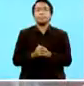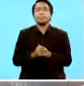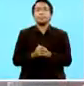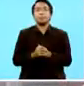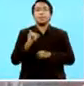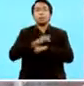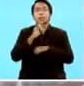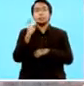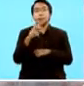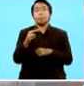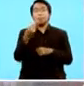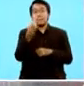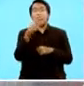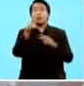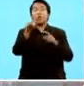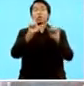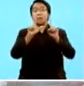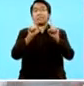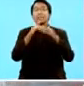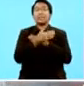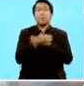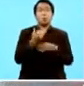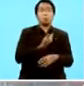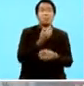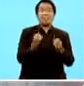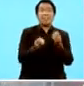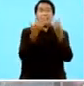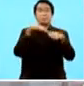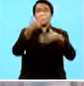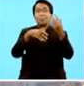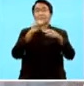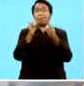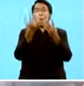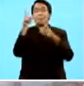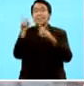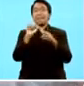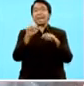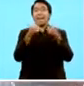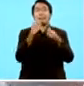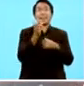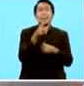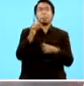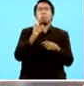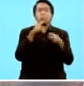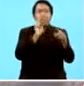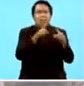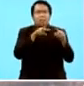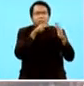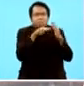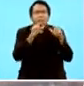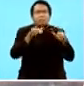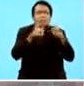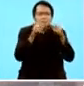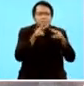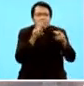Pemirsa, 17 jenazah korban ledakan pabrik kembang api di Kosambi, Tangerang, Banten hingga kini belum teridentifikasi. Untuk mengetahui perkembangan